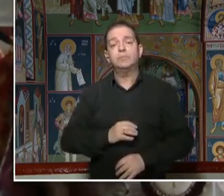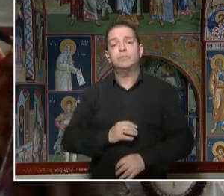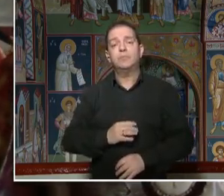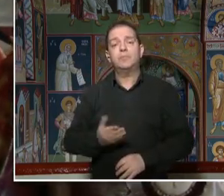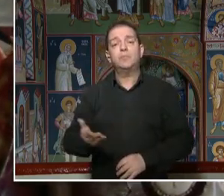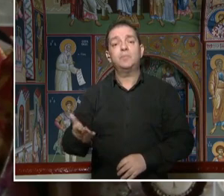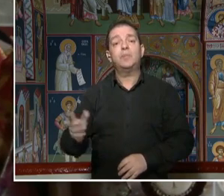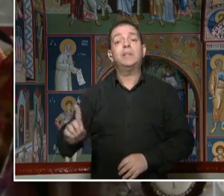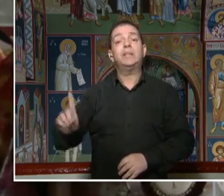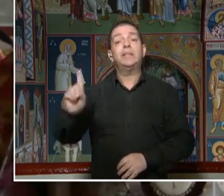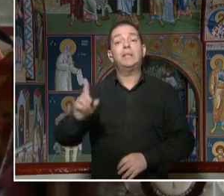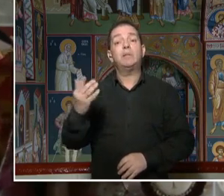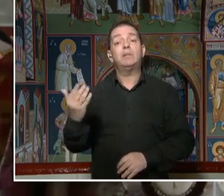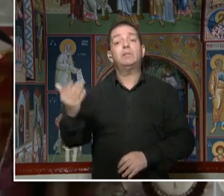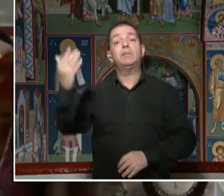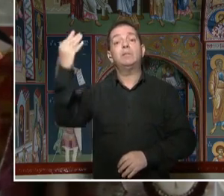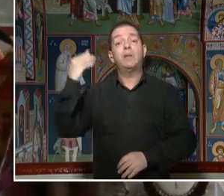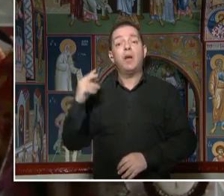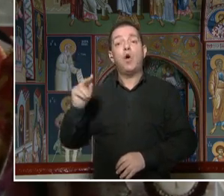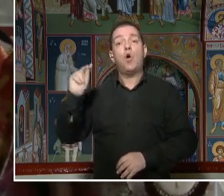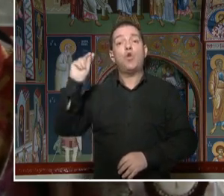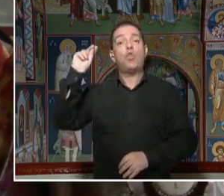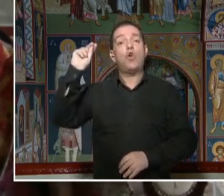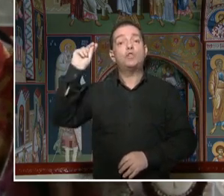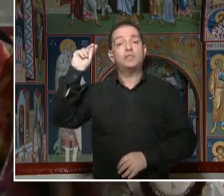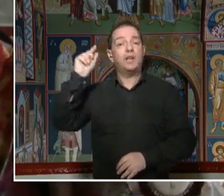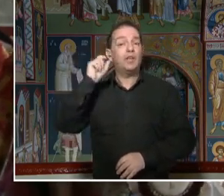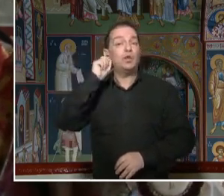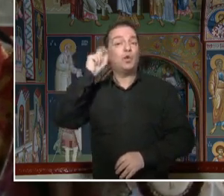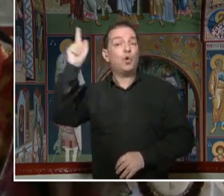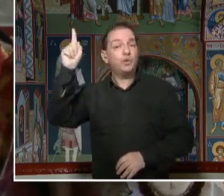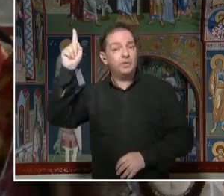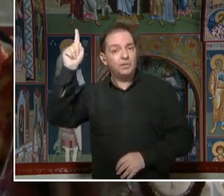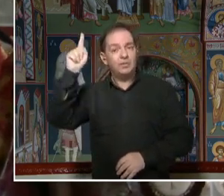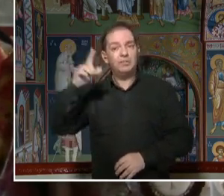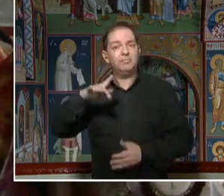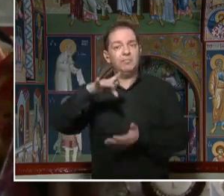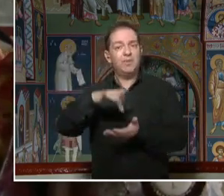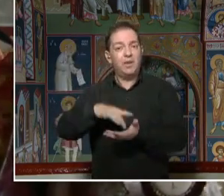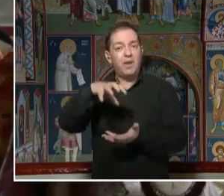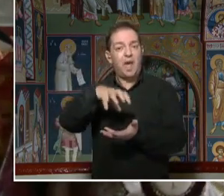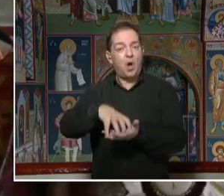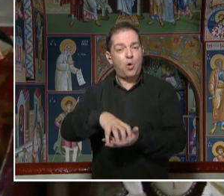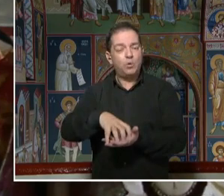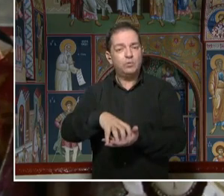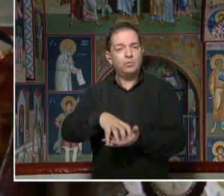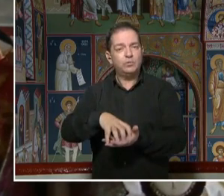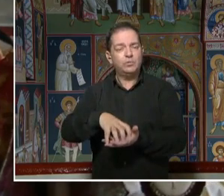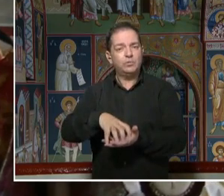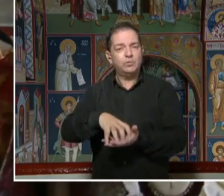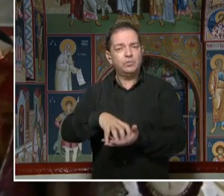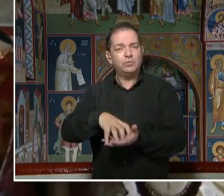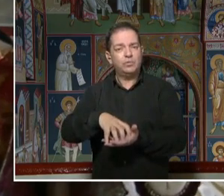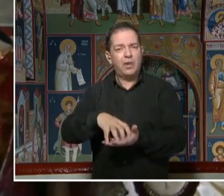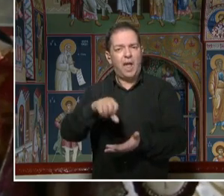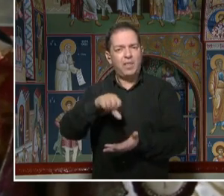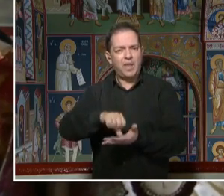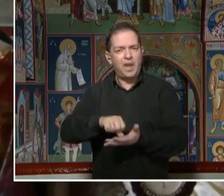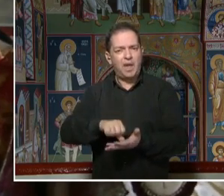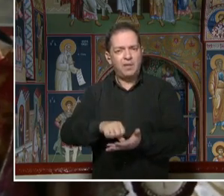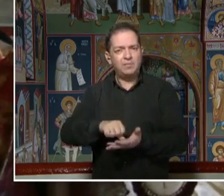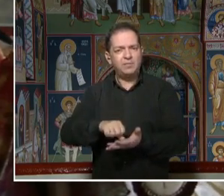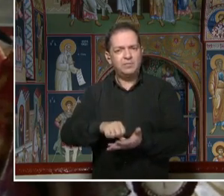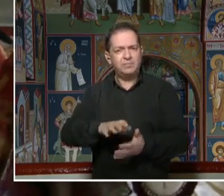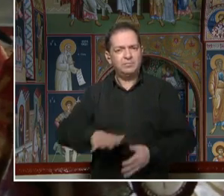την περασμένη Κυριακή, Κυριακή της Ορθοδοξίας, στον Καθεδρικό Ναό των Αθηνών, που